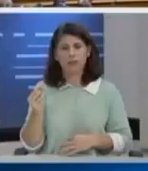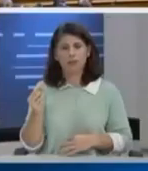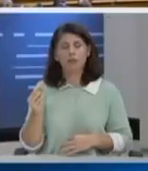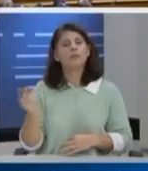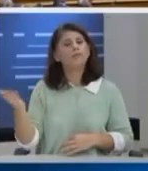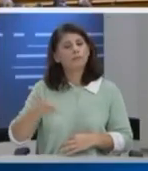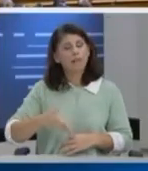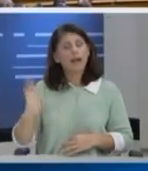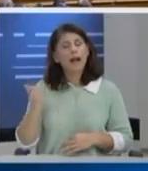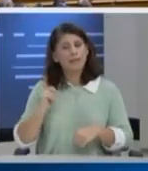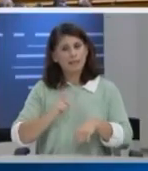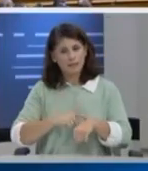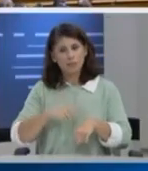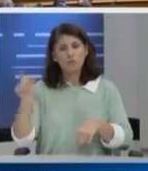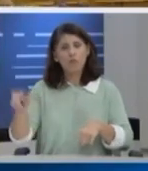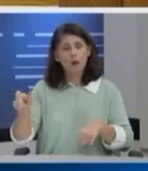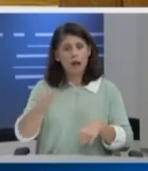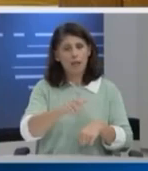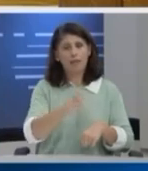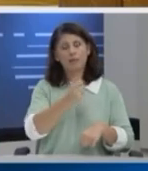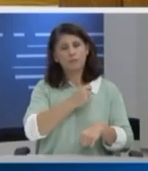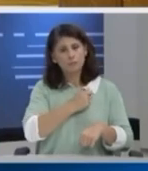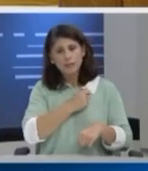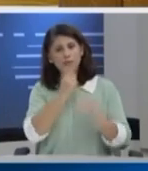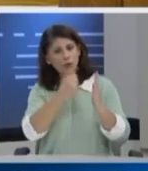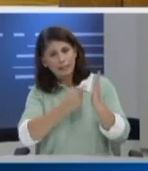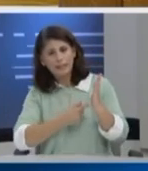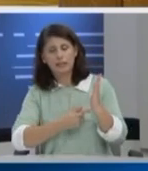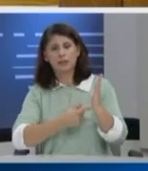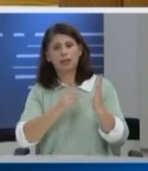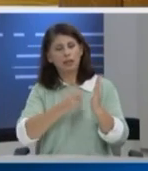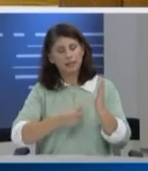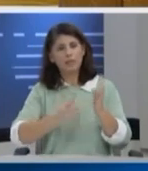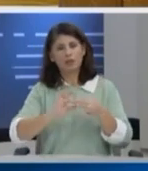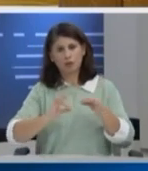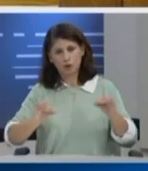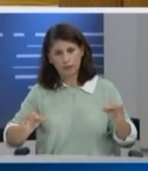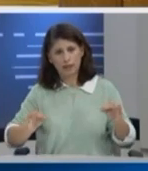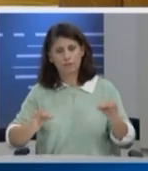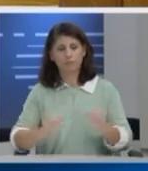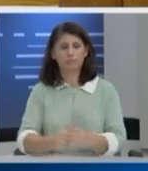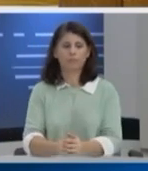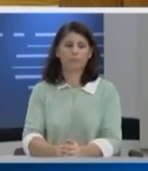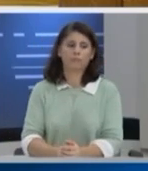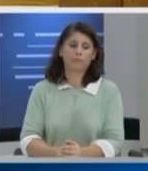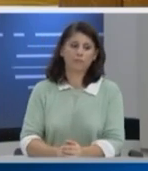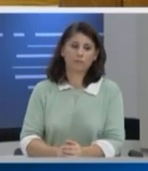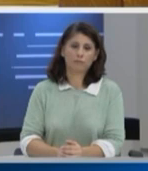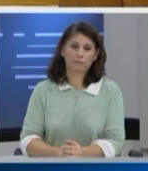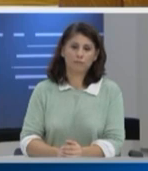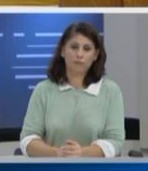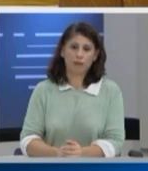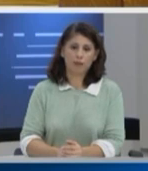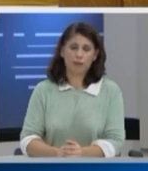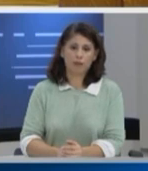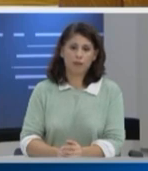έρχονται κάποιες στιγμές που ο καθένας κρίνεται. Κρίνεται από την ιστορία, κρίνεται όχι